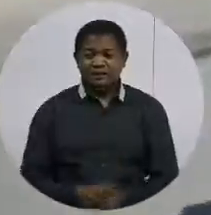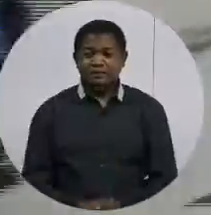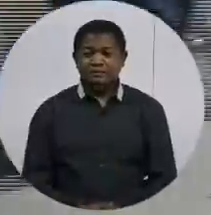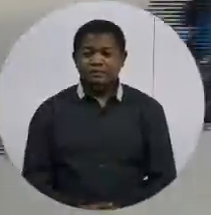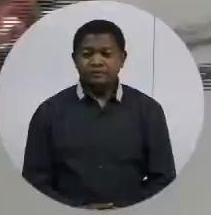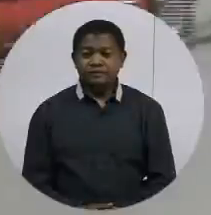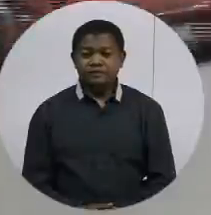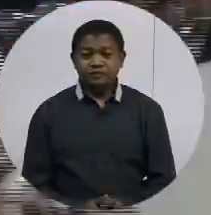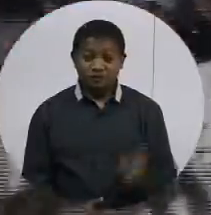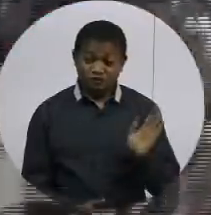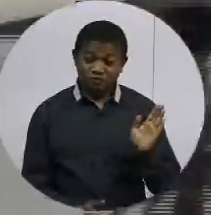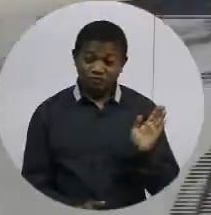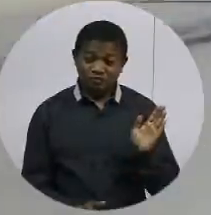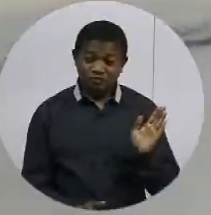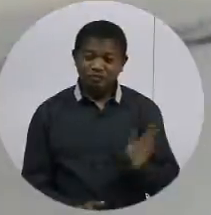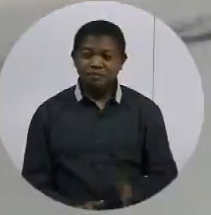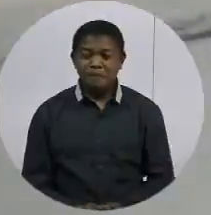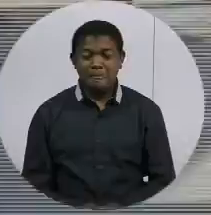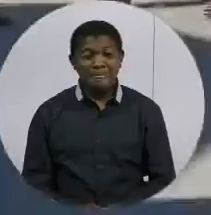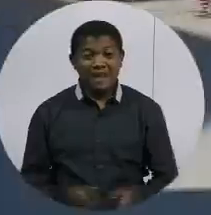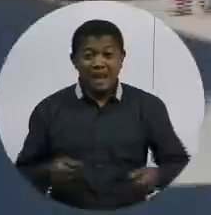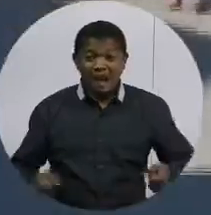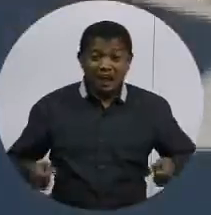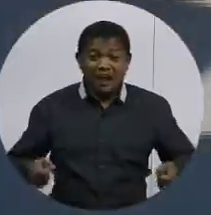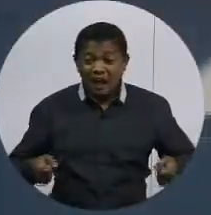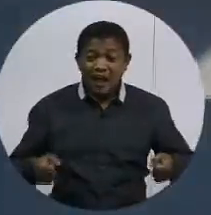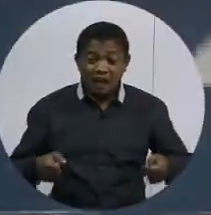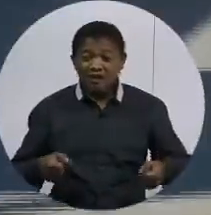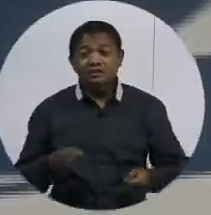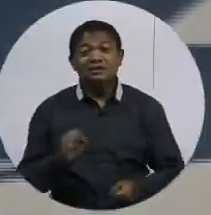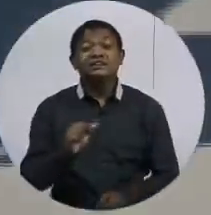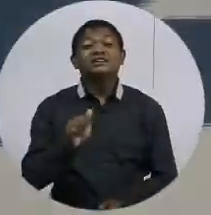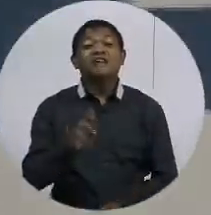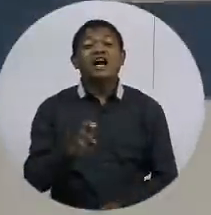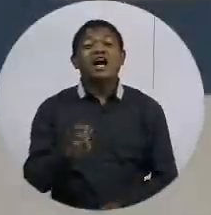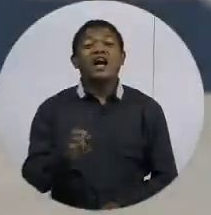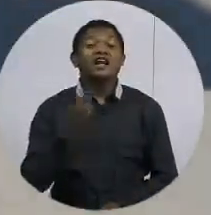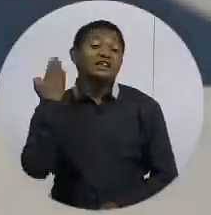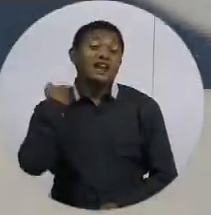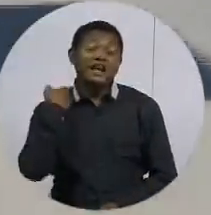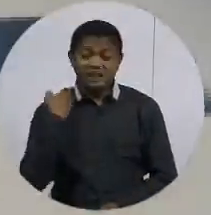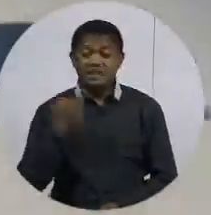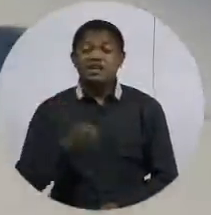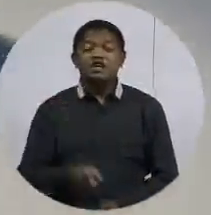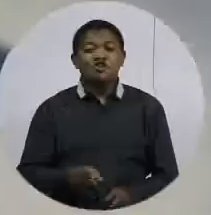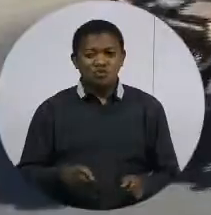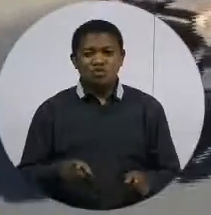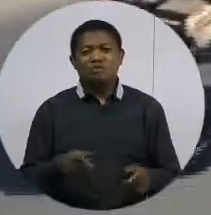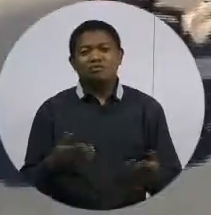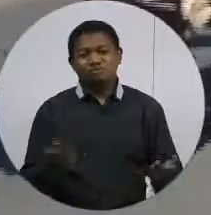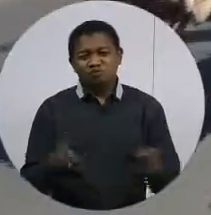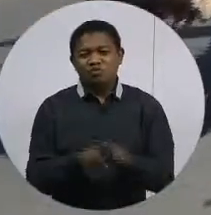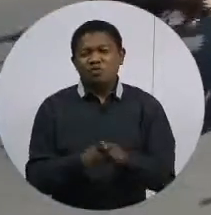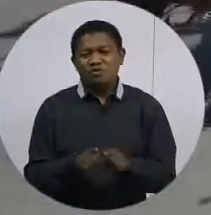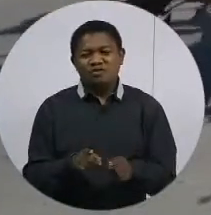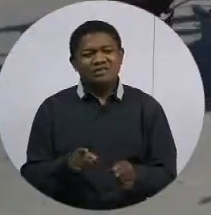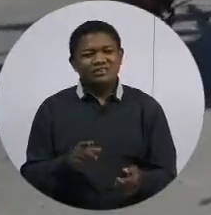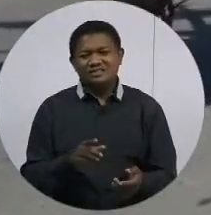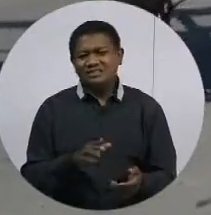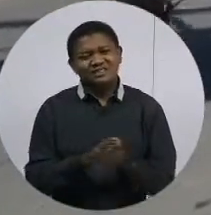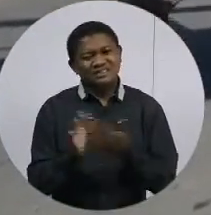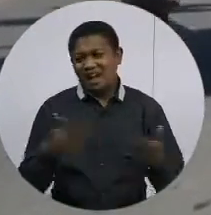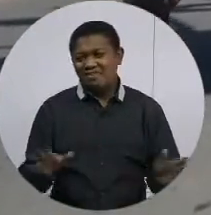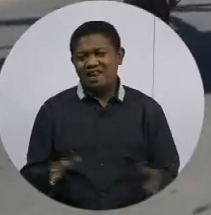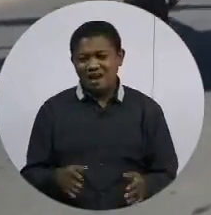Ny sarety a dia tsy mahazo mitatitra olona mihitsy na oviana na oviana. Noho izany ireo mpitondra sarety izay mitondra